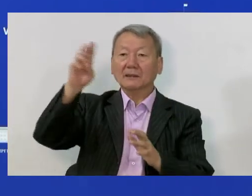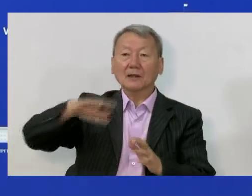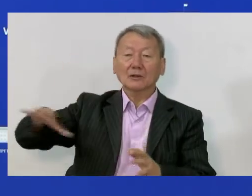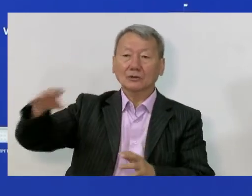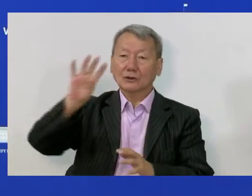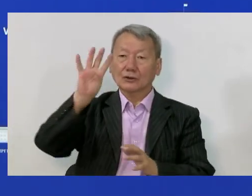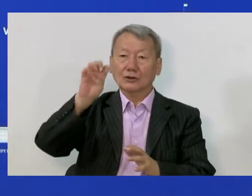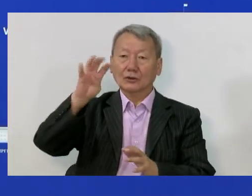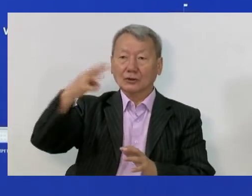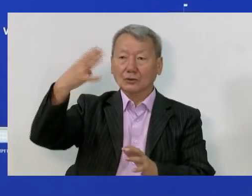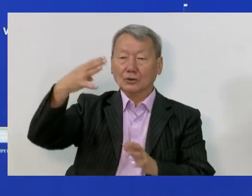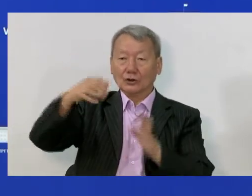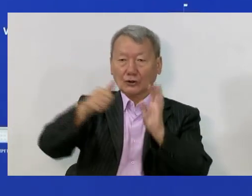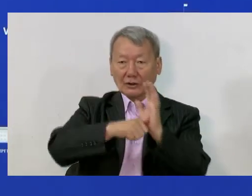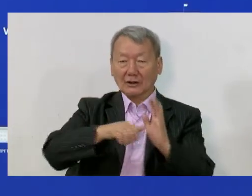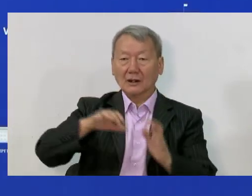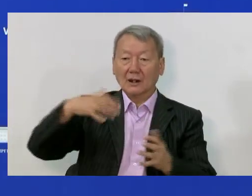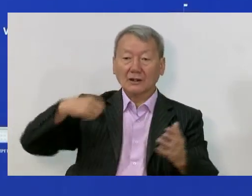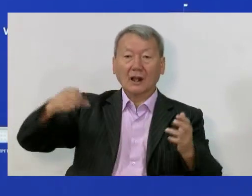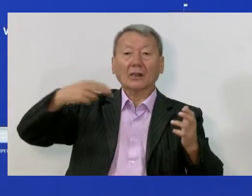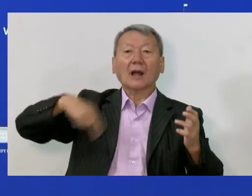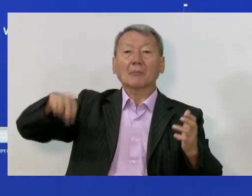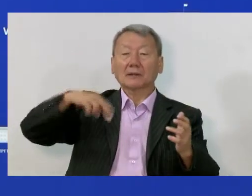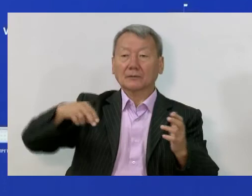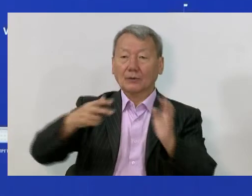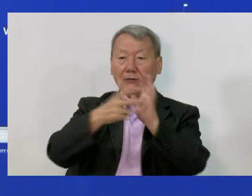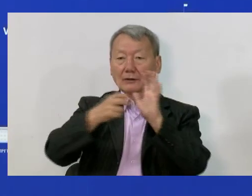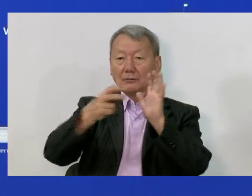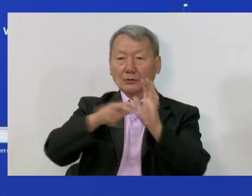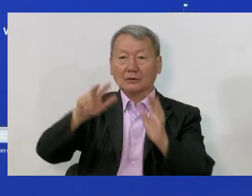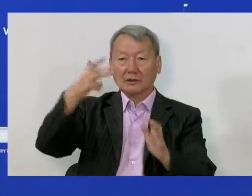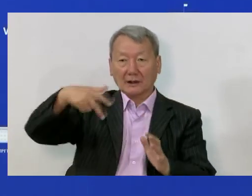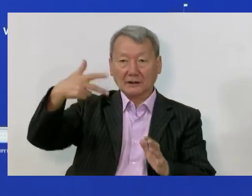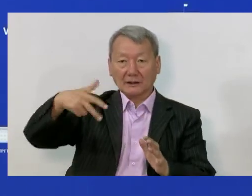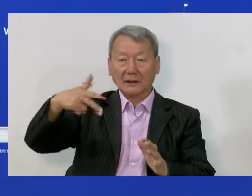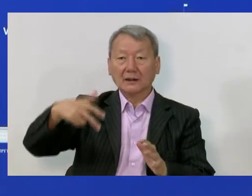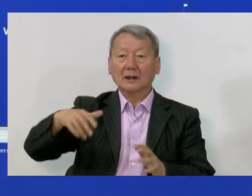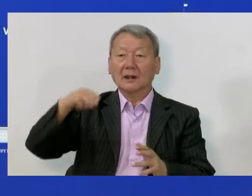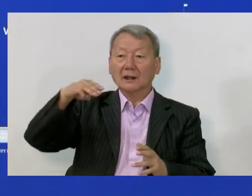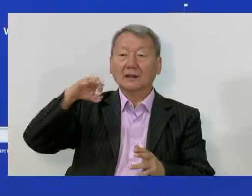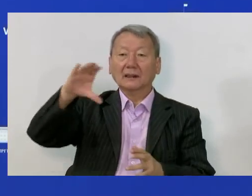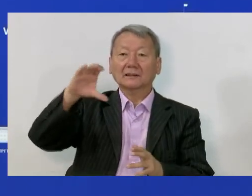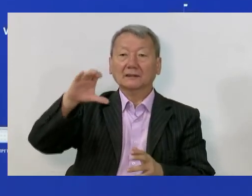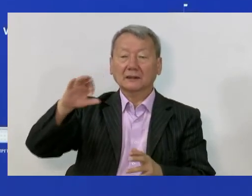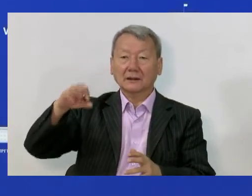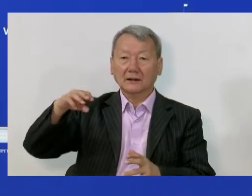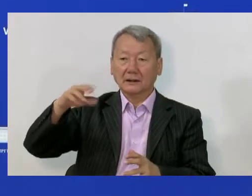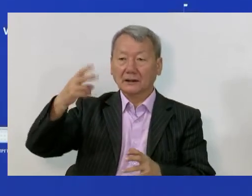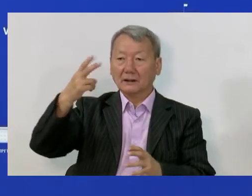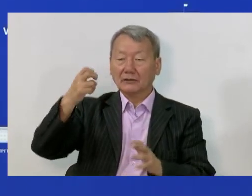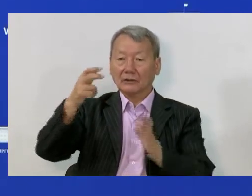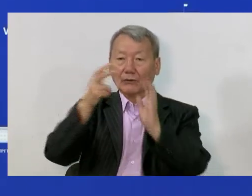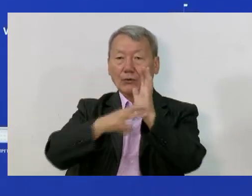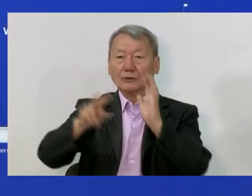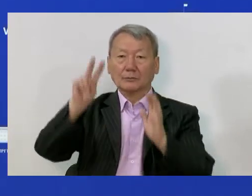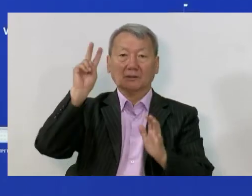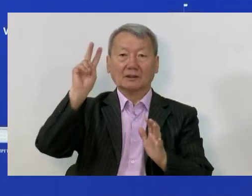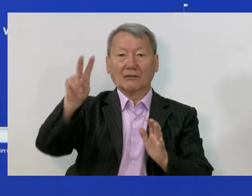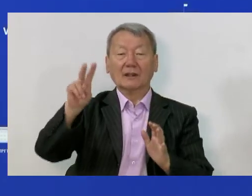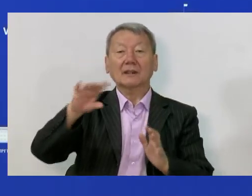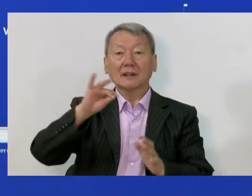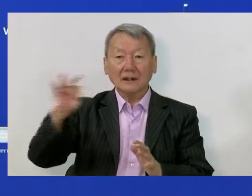области 446, в Жалобатской области 830, в Таласской области 282